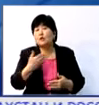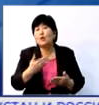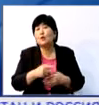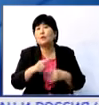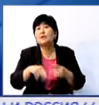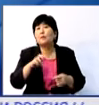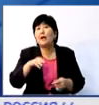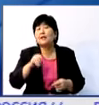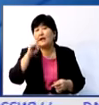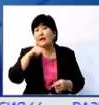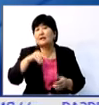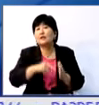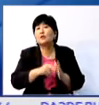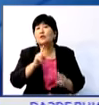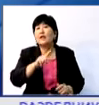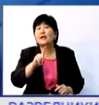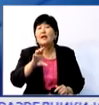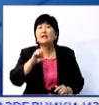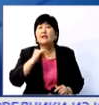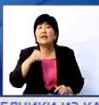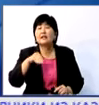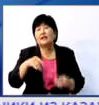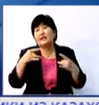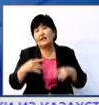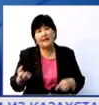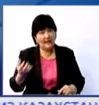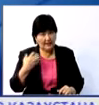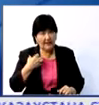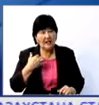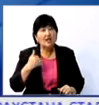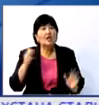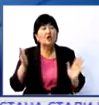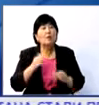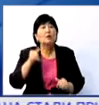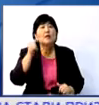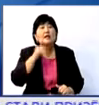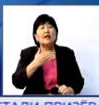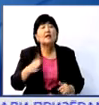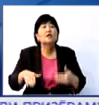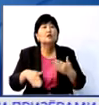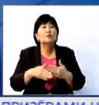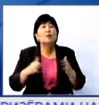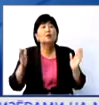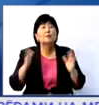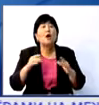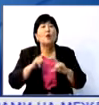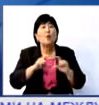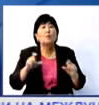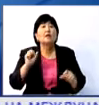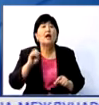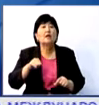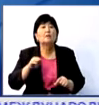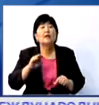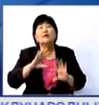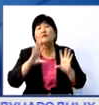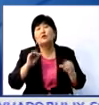новости через портал kakstarka.kz на сайте телеканала Кызылорда. И о погоде на завтра. Спонсор прогноза – комплекс «Арбат». Всего